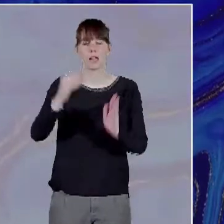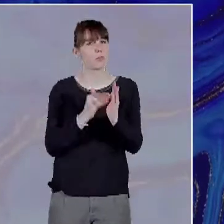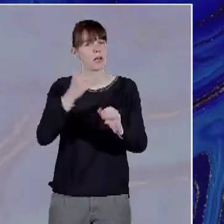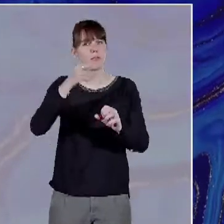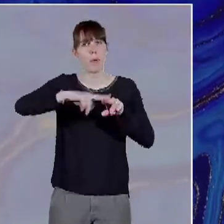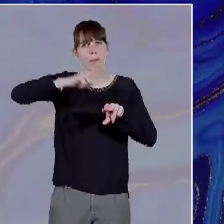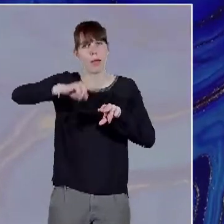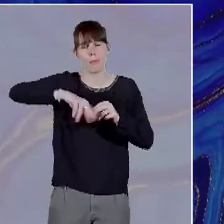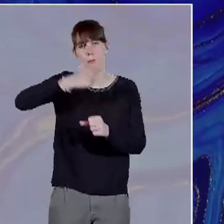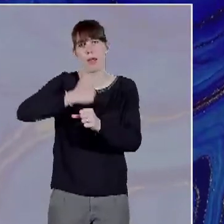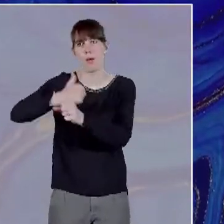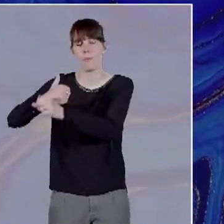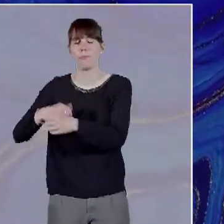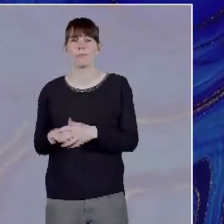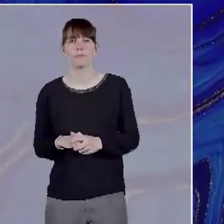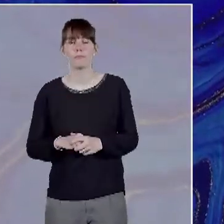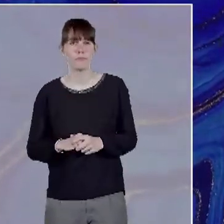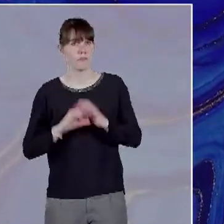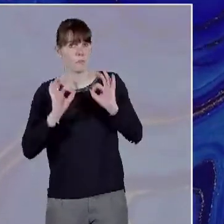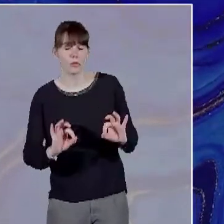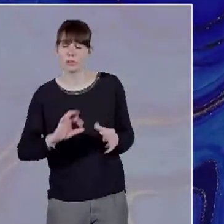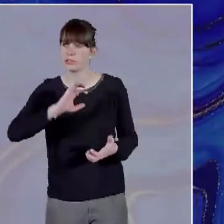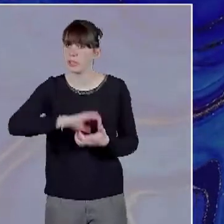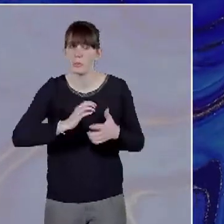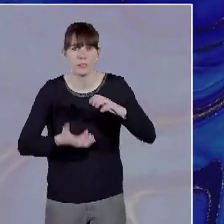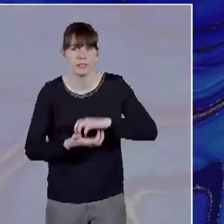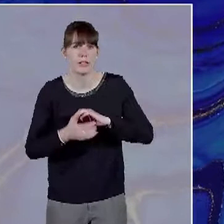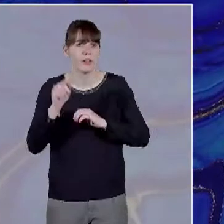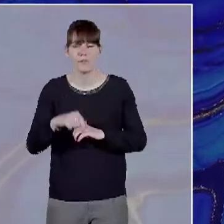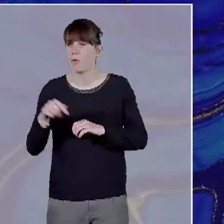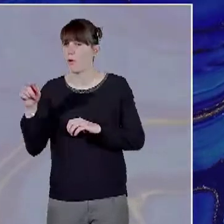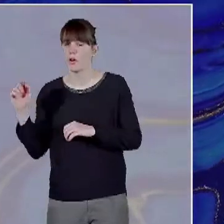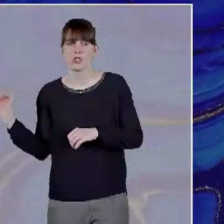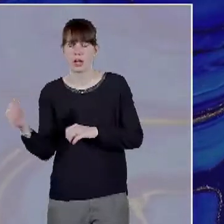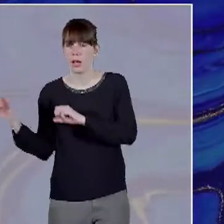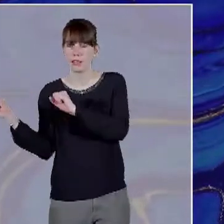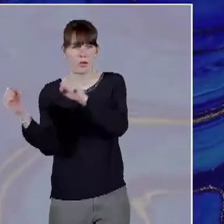transformer l'essai ? Parce que ça reste toujours compliqué. Il faut l'accord de toutes les parties prenantes.